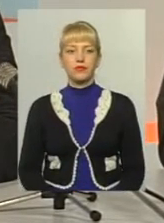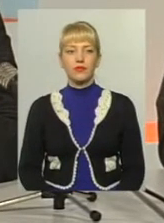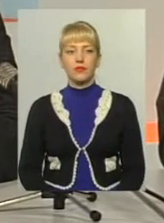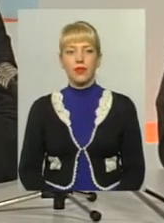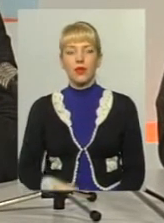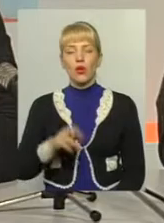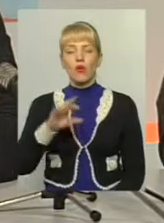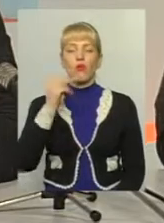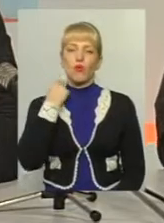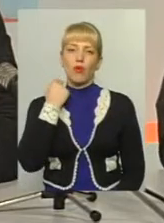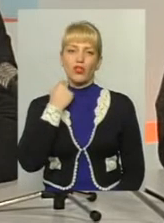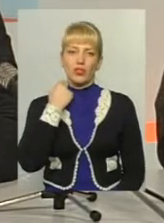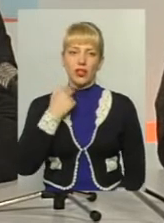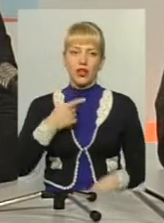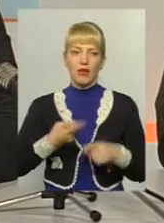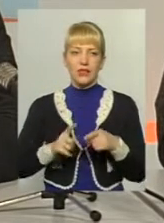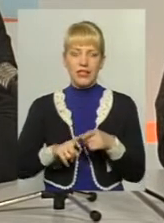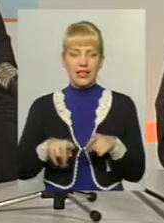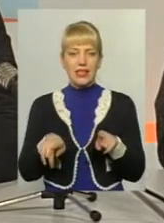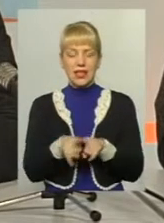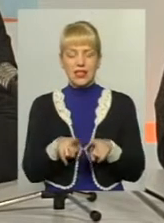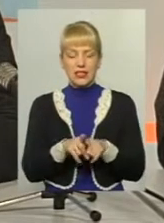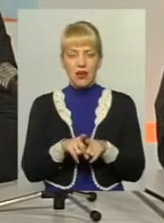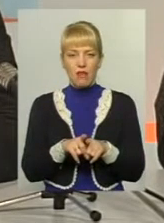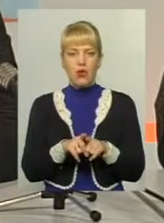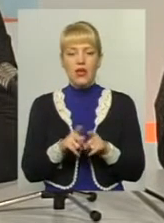а є зовнішні. Так? І тоді